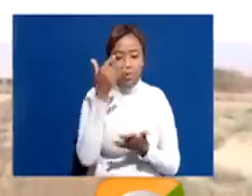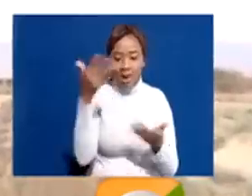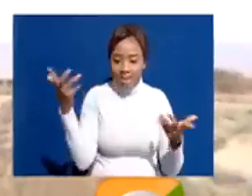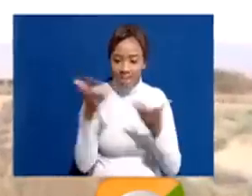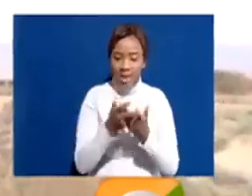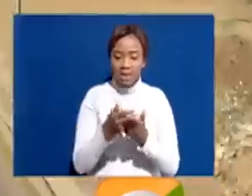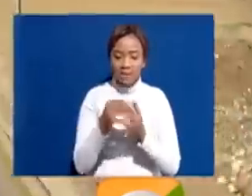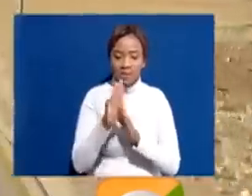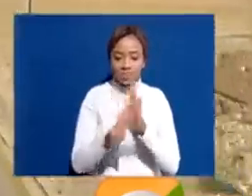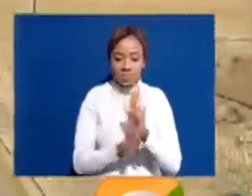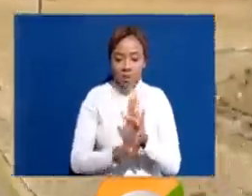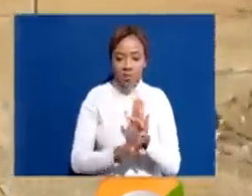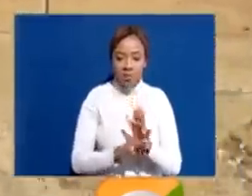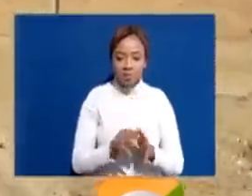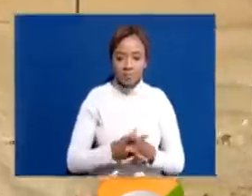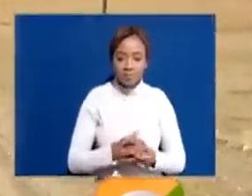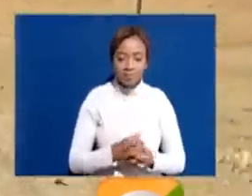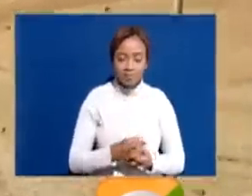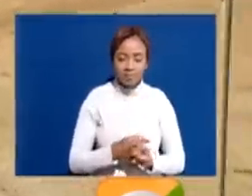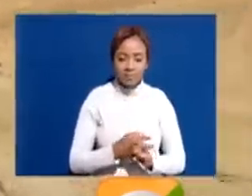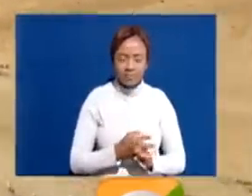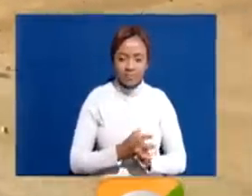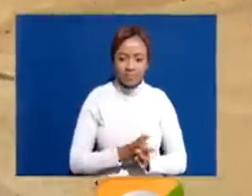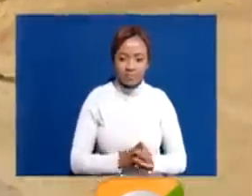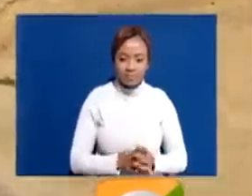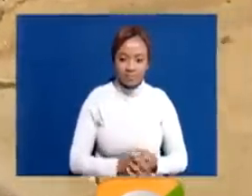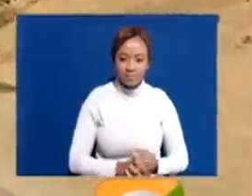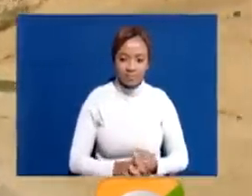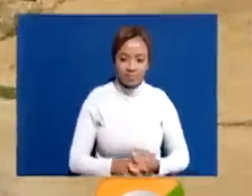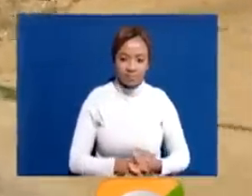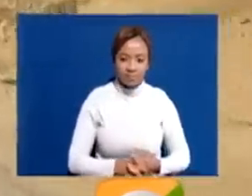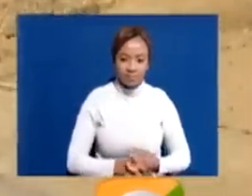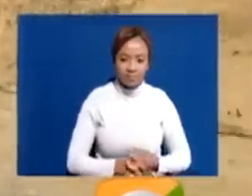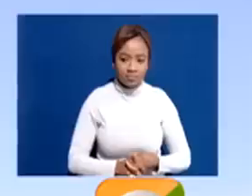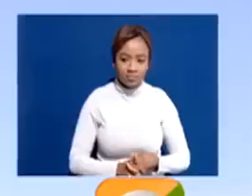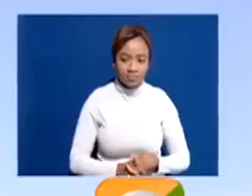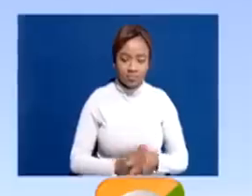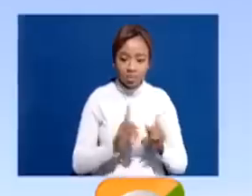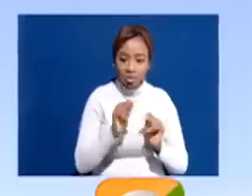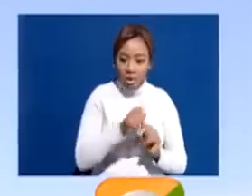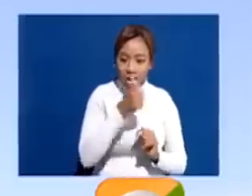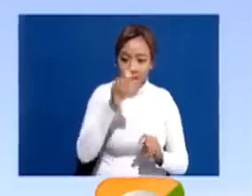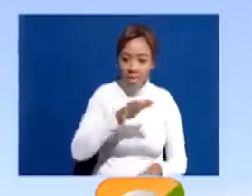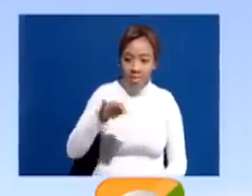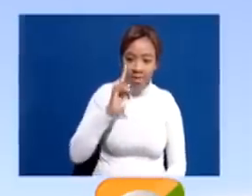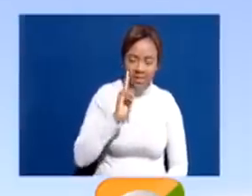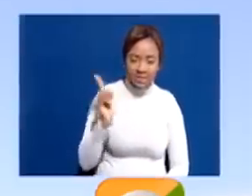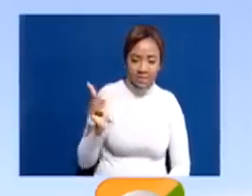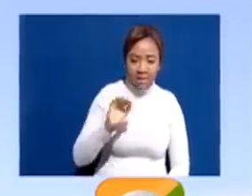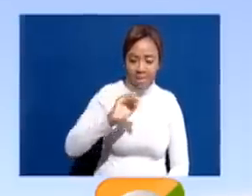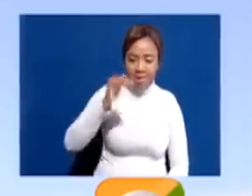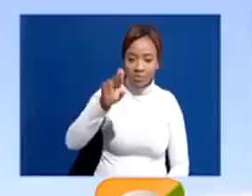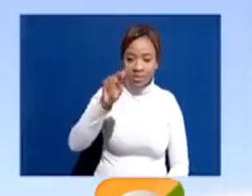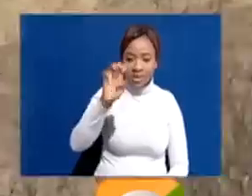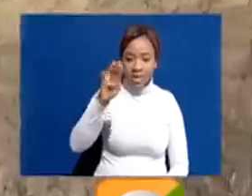the baptism site. Juu mlimani, pindi unapopita mji wa Yeriko, ni mlima wa Nebo alikopanda nabii Musa